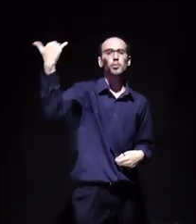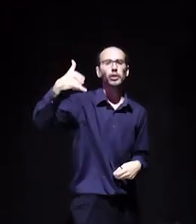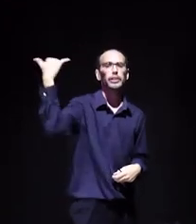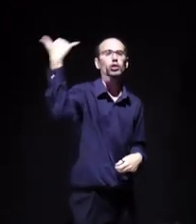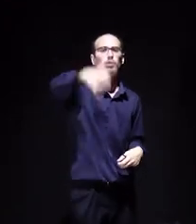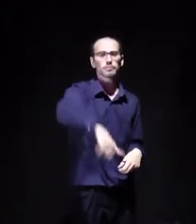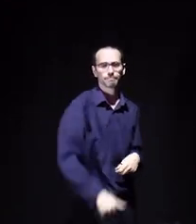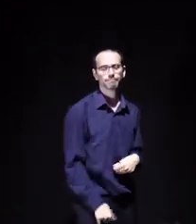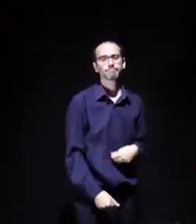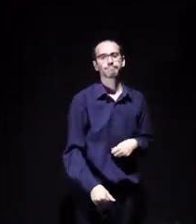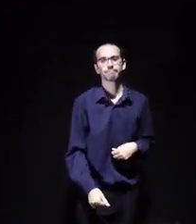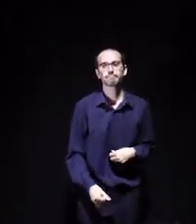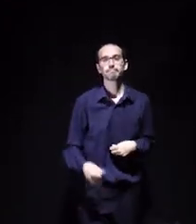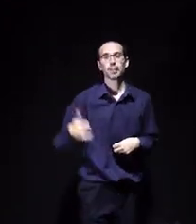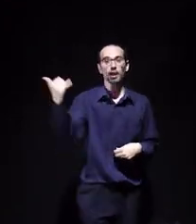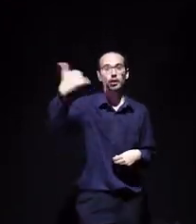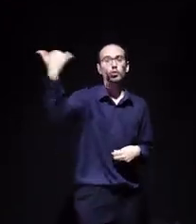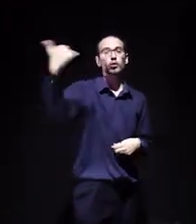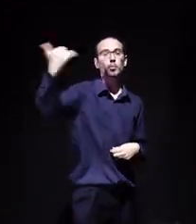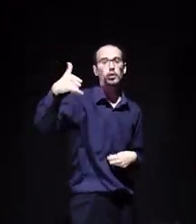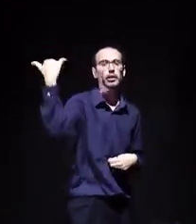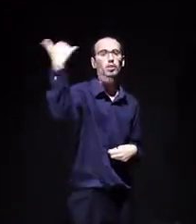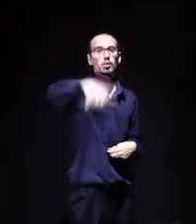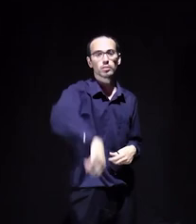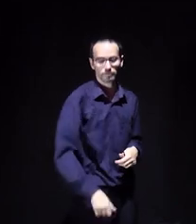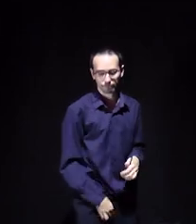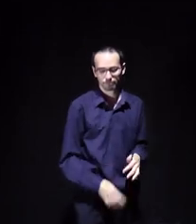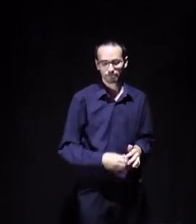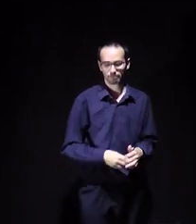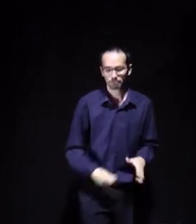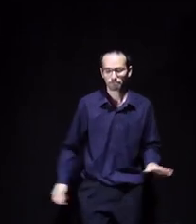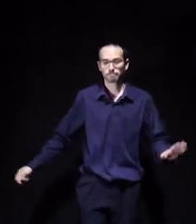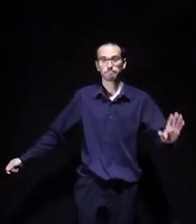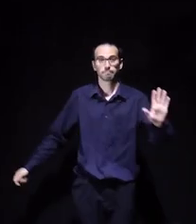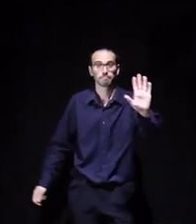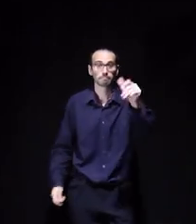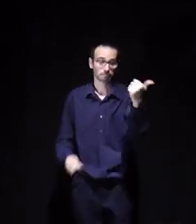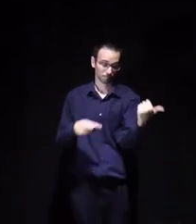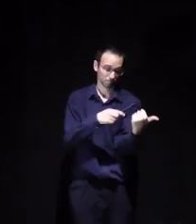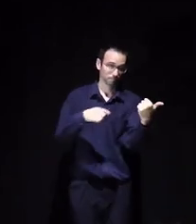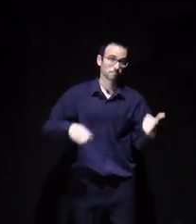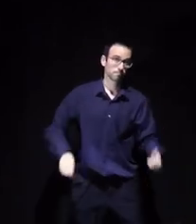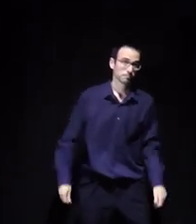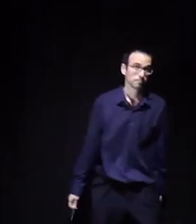t'ho comunico, t'ho comunico.